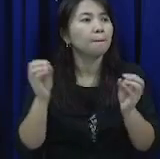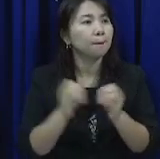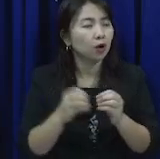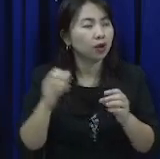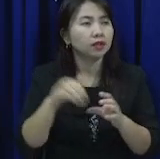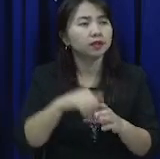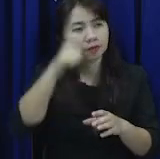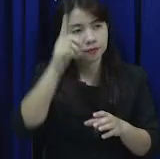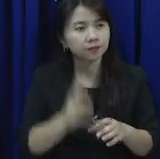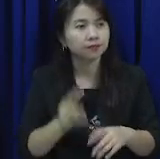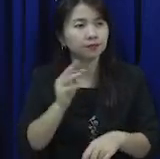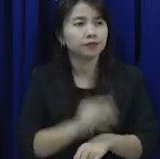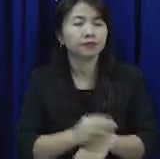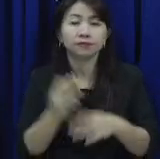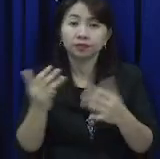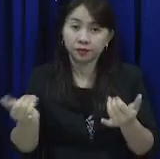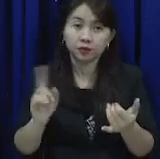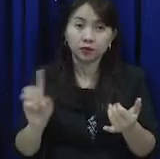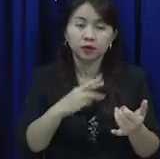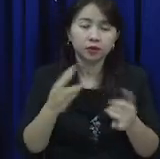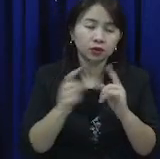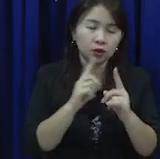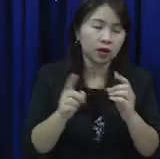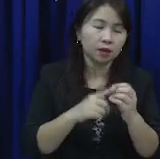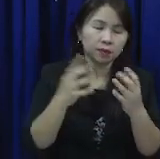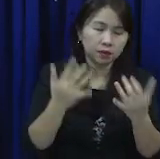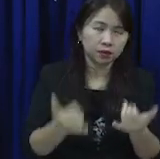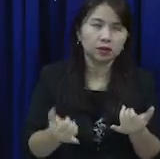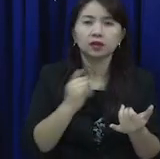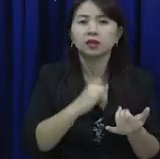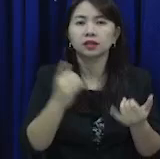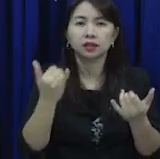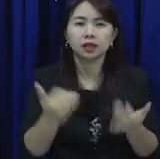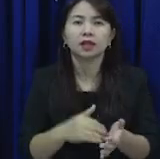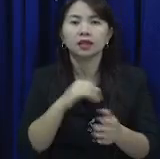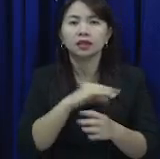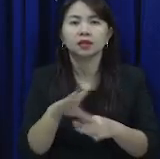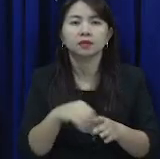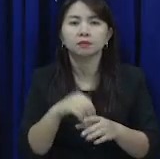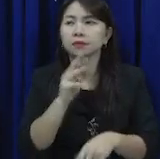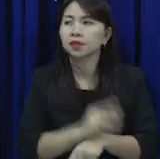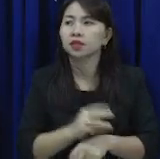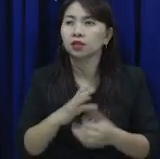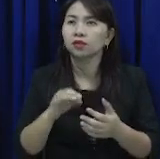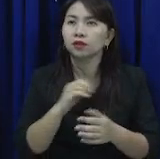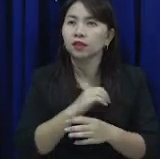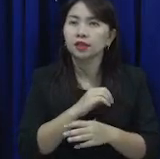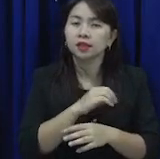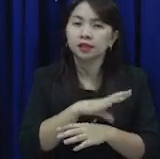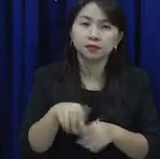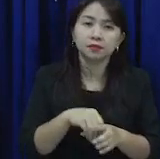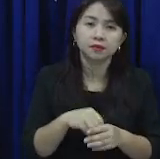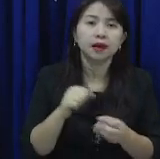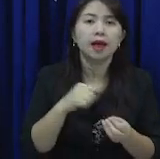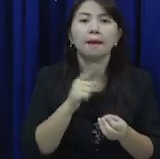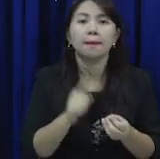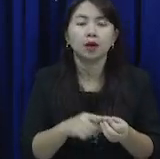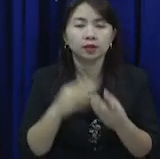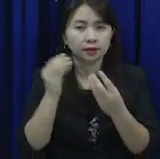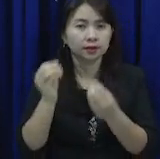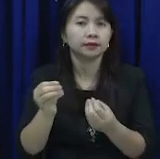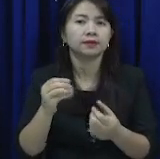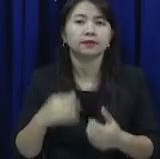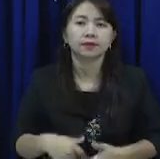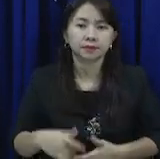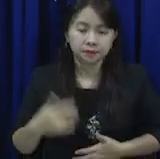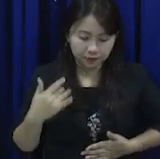ngayon ang pinag-uusapan natin dito is the Ministry of involvement when it comes to when it comes to giving '